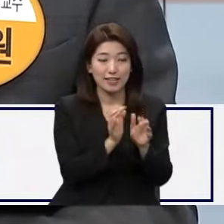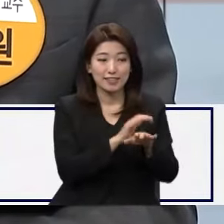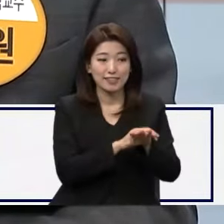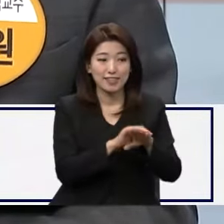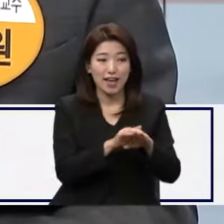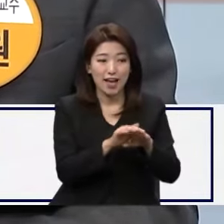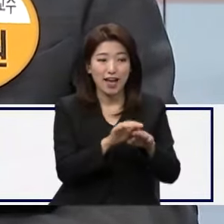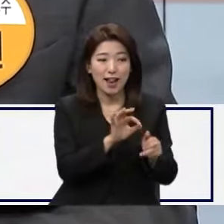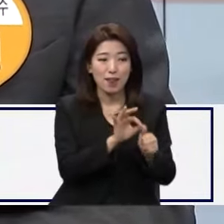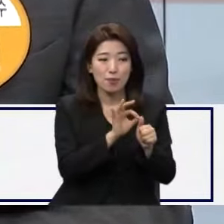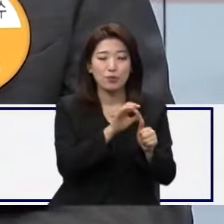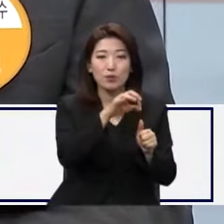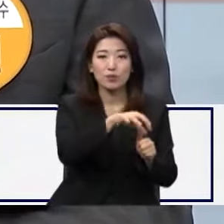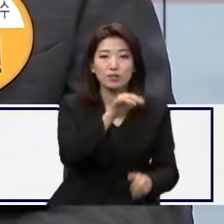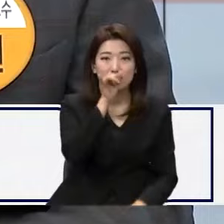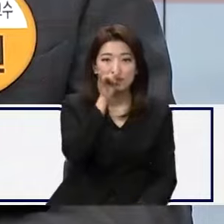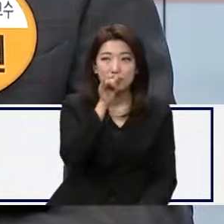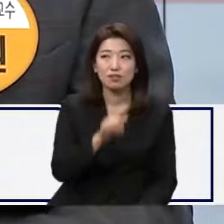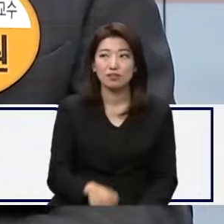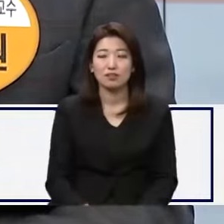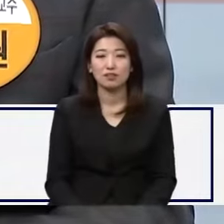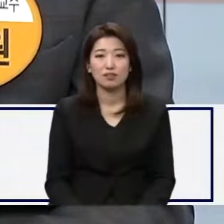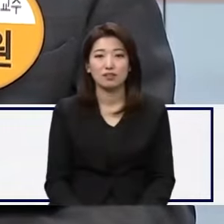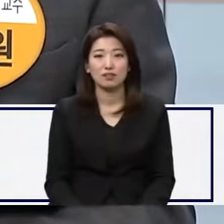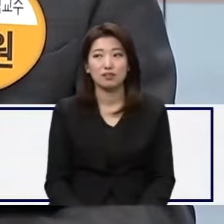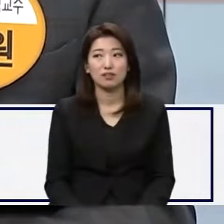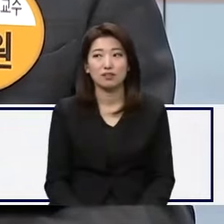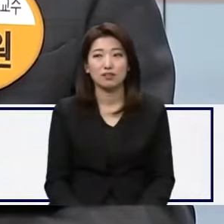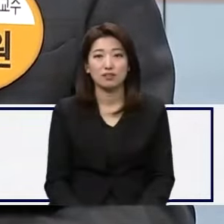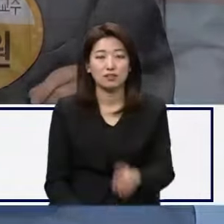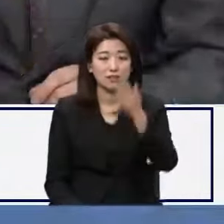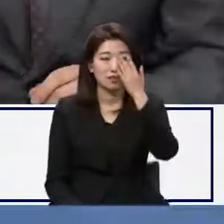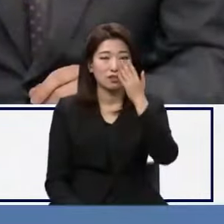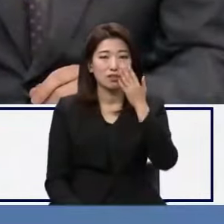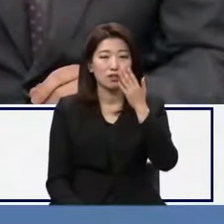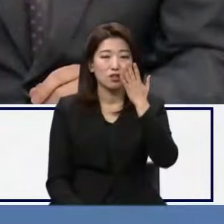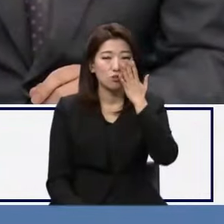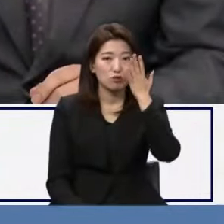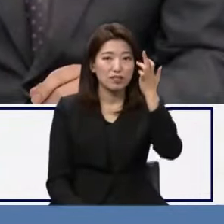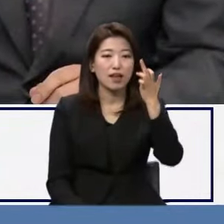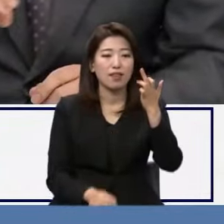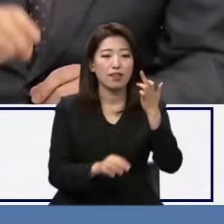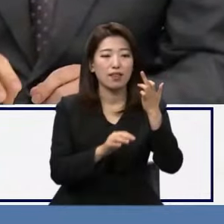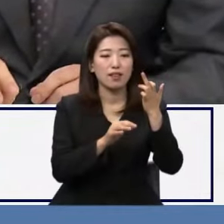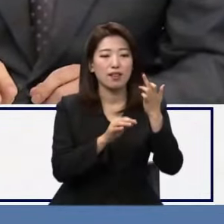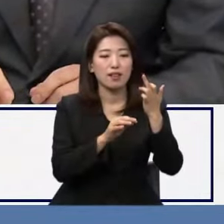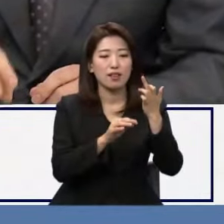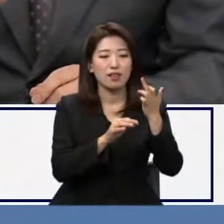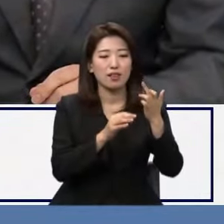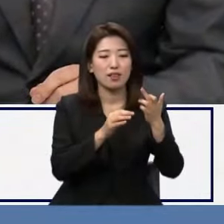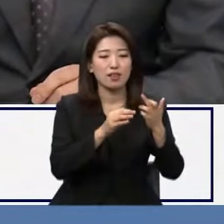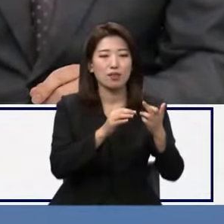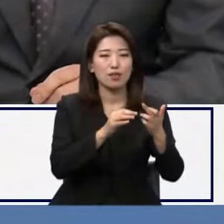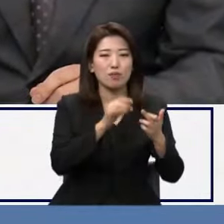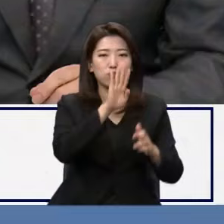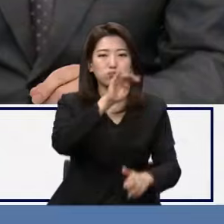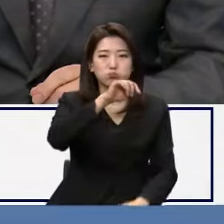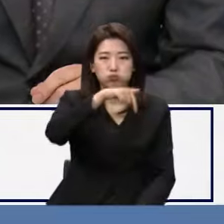있어요 지금 그 대표적인 것이 이음 원이 있는 울산 북구에 그렇다고 한다면 김기헌